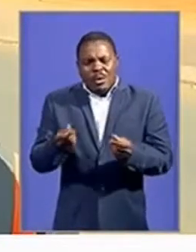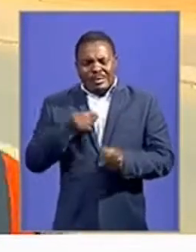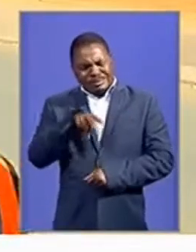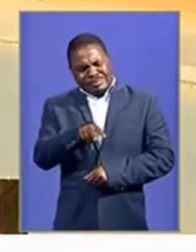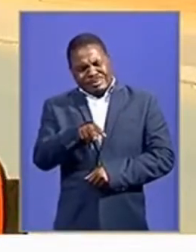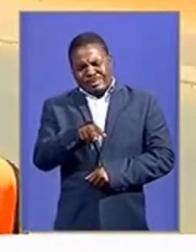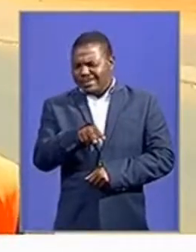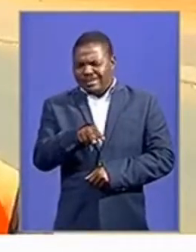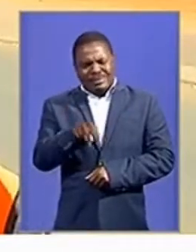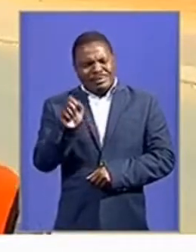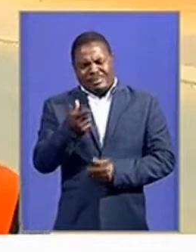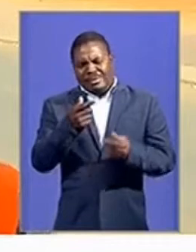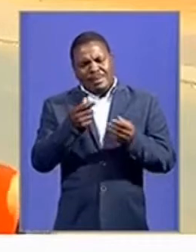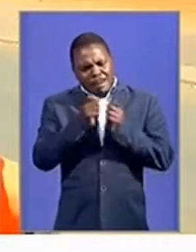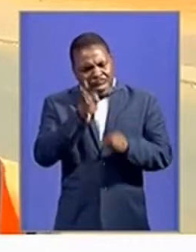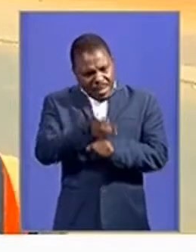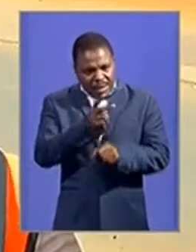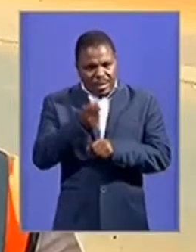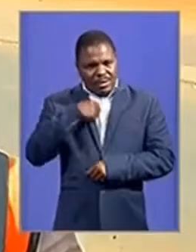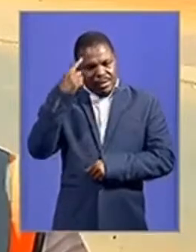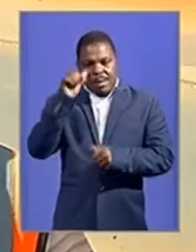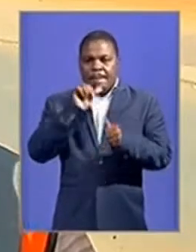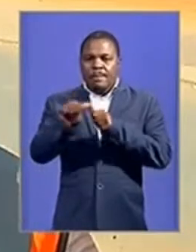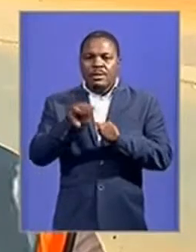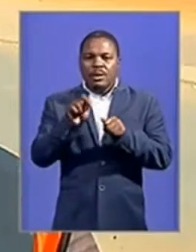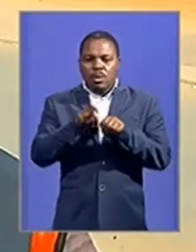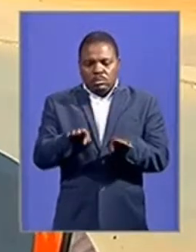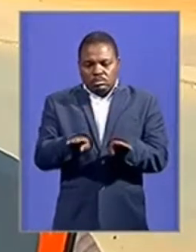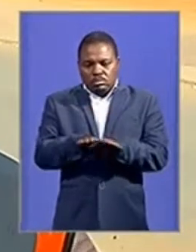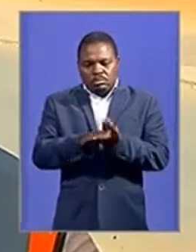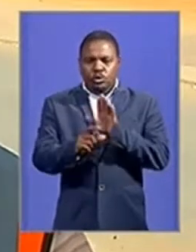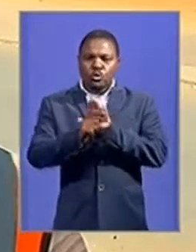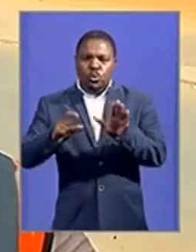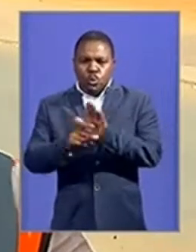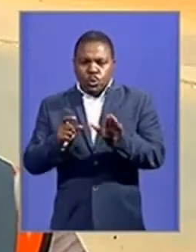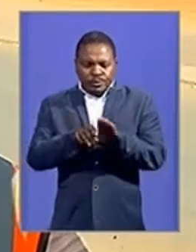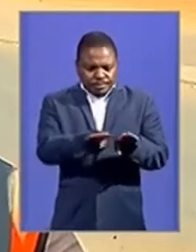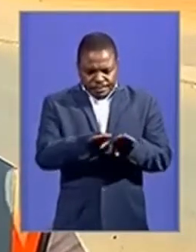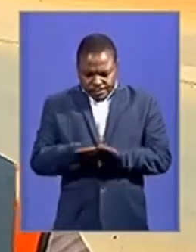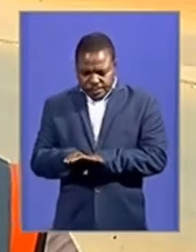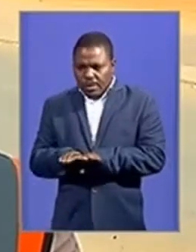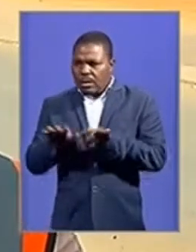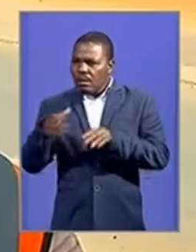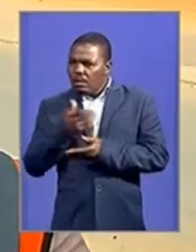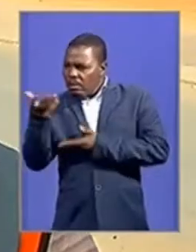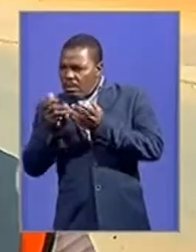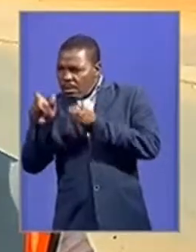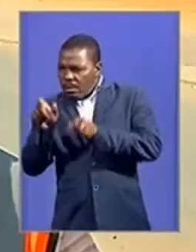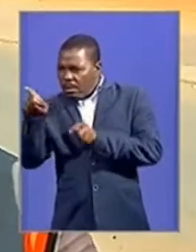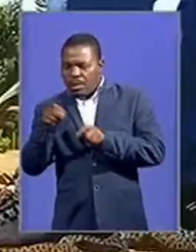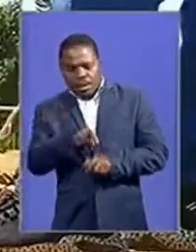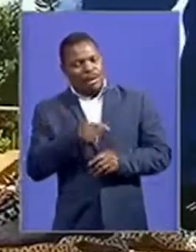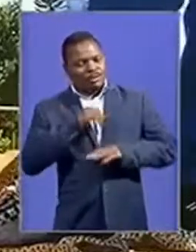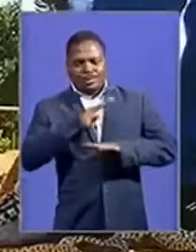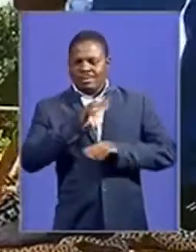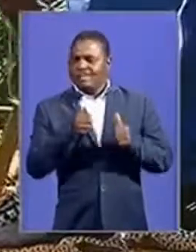ko gae ka botša matšhita ka dimalo ka ba jang re ka tsenša paving mona so ra tšhantsha paving ra kwa le batho ba ya le paving and rena ra kgona go tsofala ka